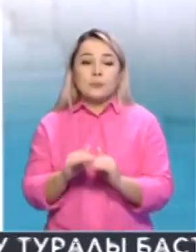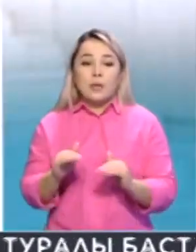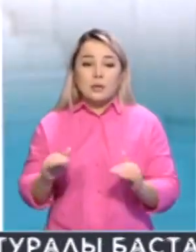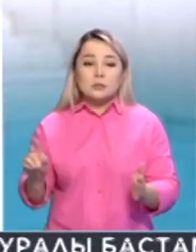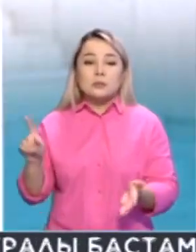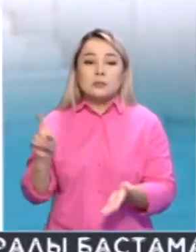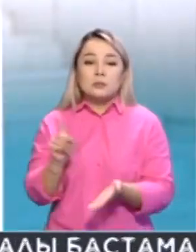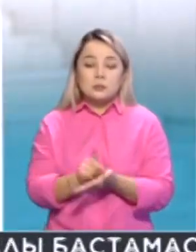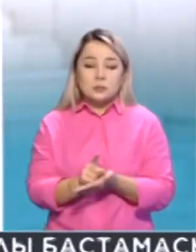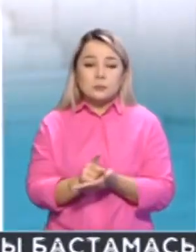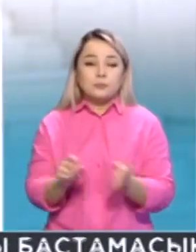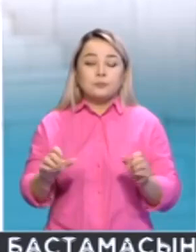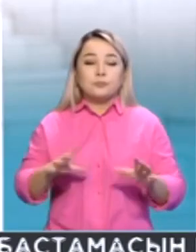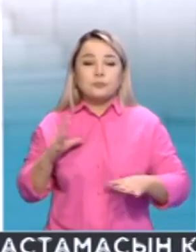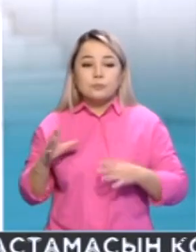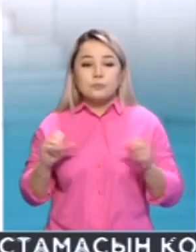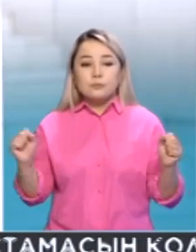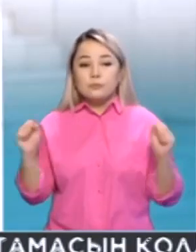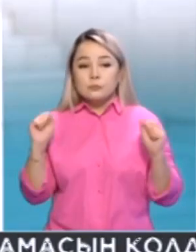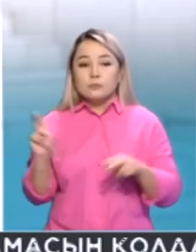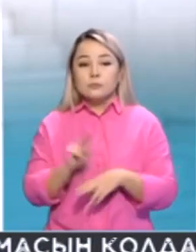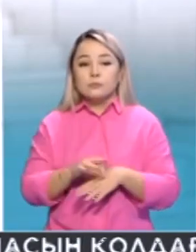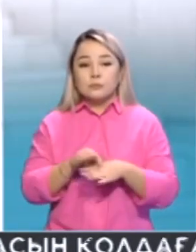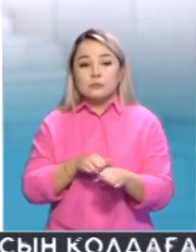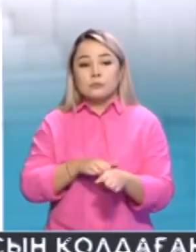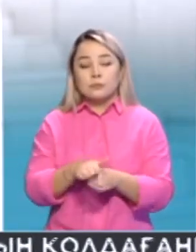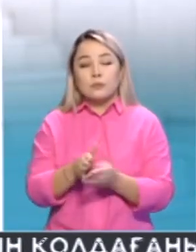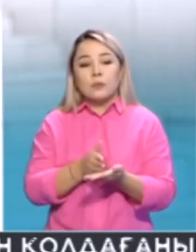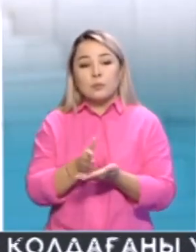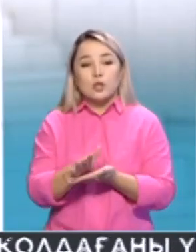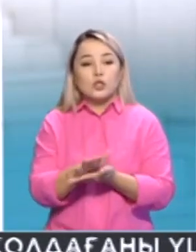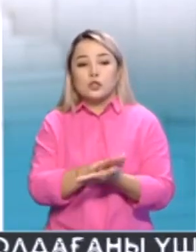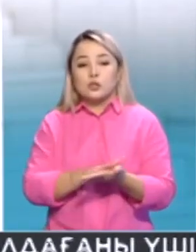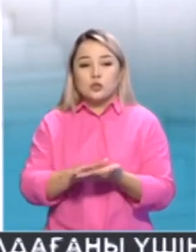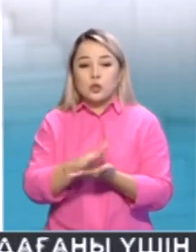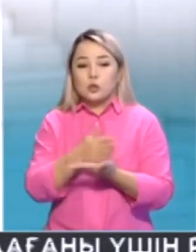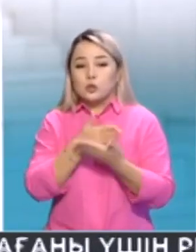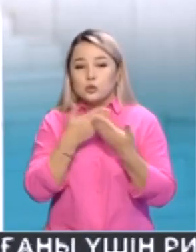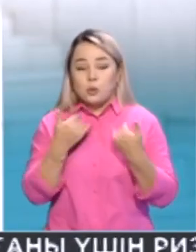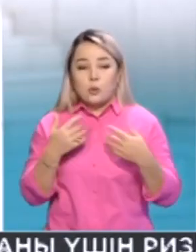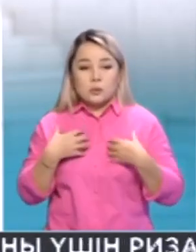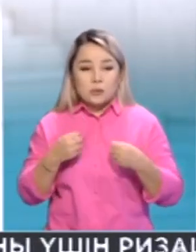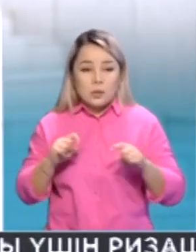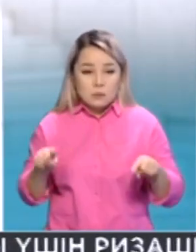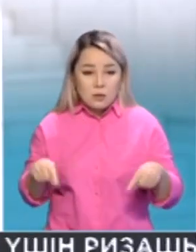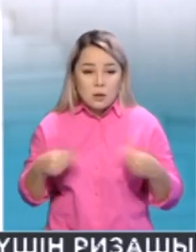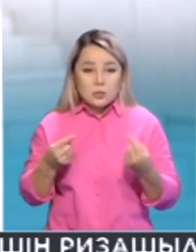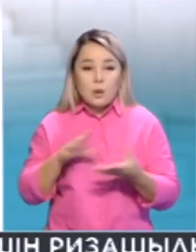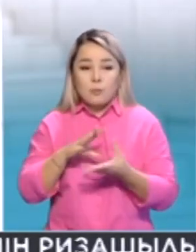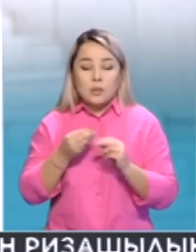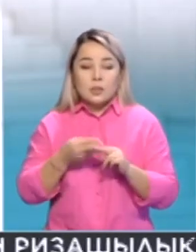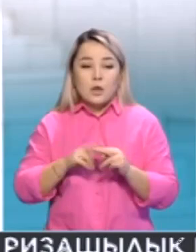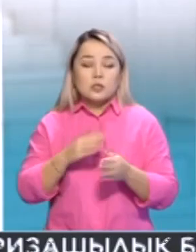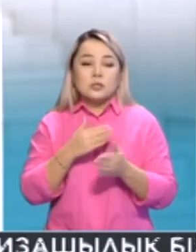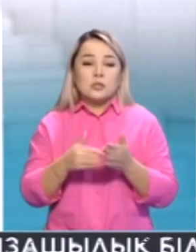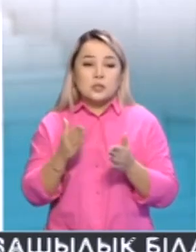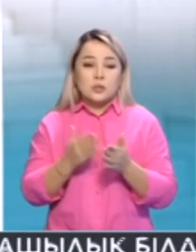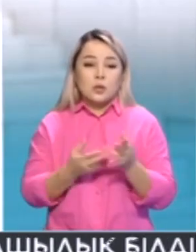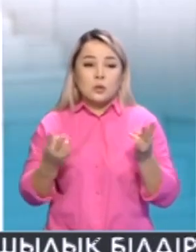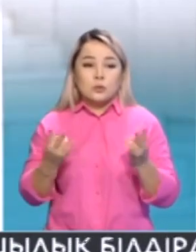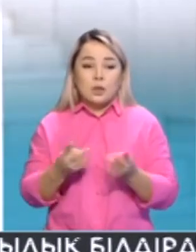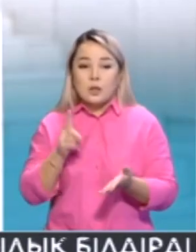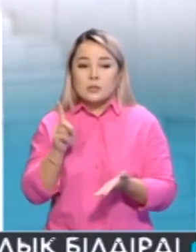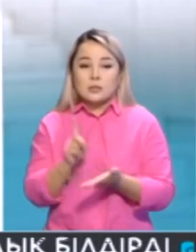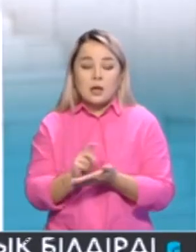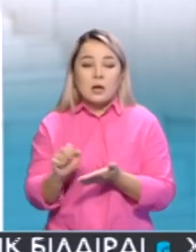тиісті дене шынықтыру, емдеу бағытындағы ешқандай жұмыстар жасалмаған. Сол мәселелердің бәрін жою жөнінде біз